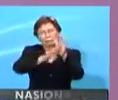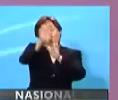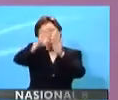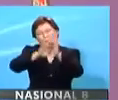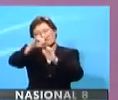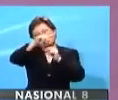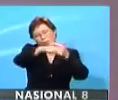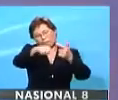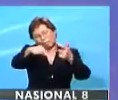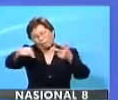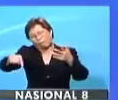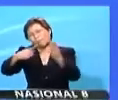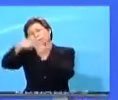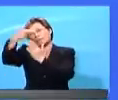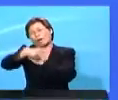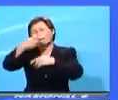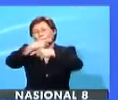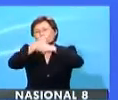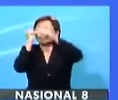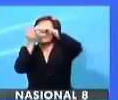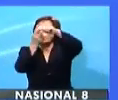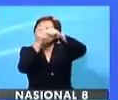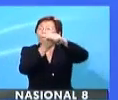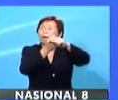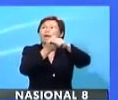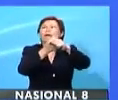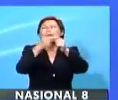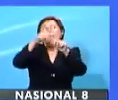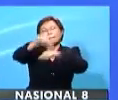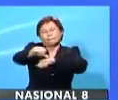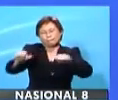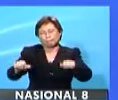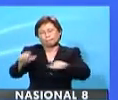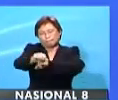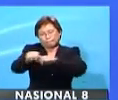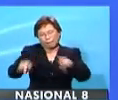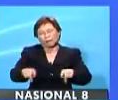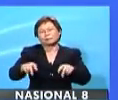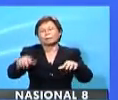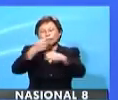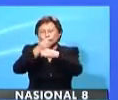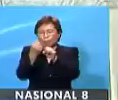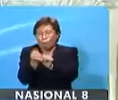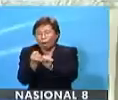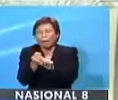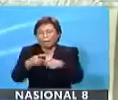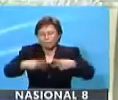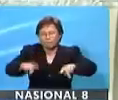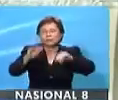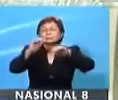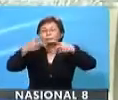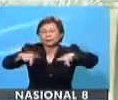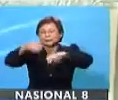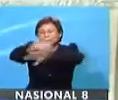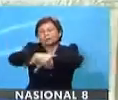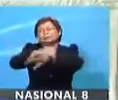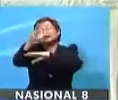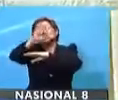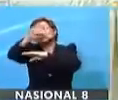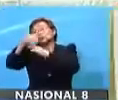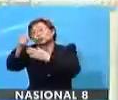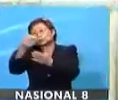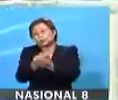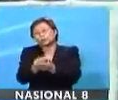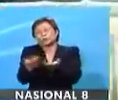projek termasuk pembinaan apartmen yang bernilai RM100 juta dan pembinaan pasar malam kekal dengan kos RM13 juta. Beliau menyatakannya